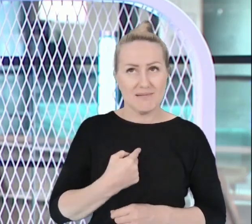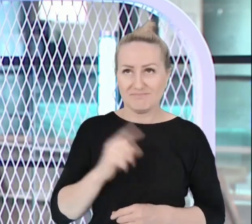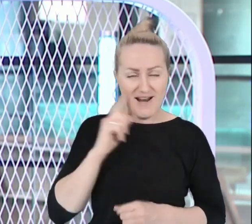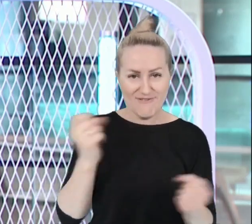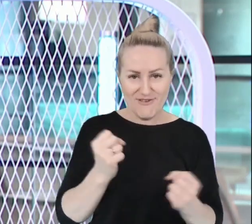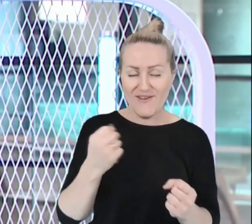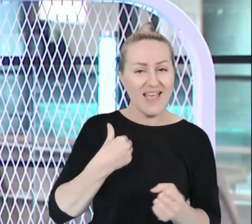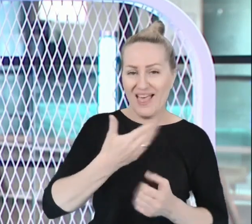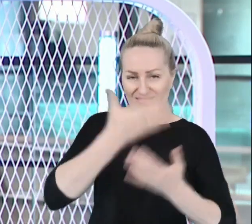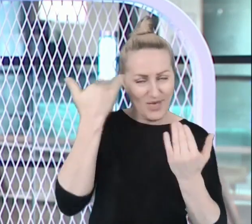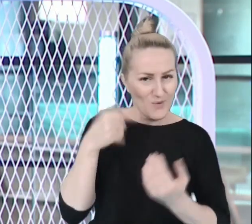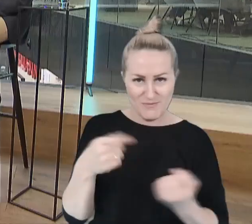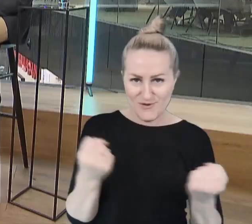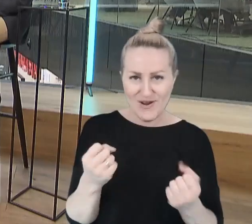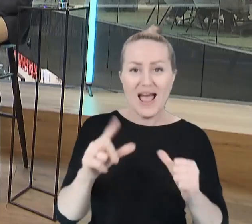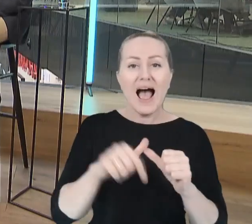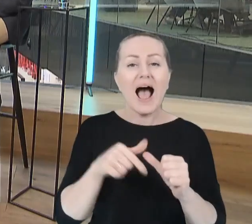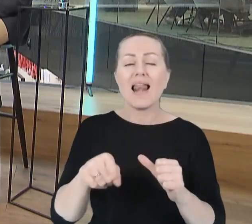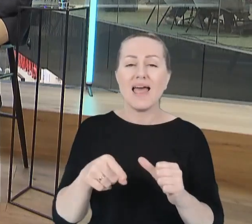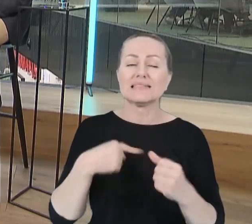się, czyli o odpoczynek.